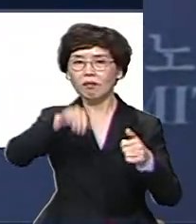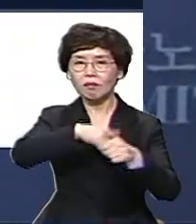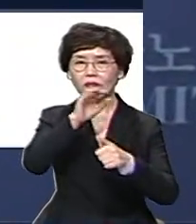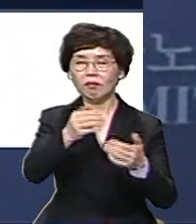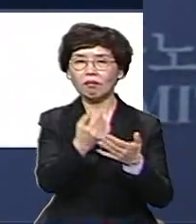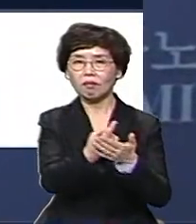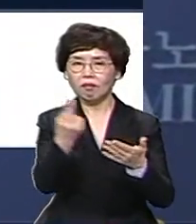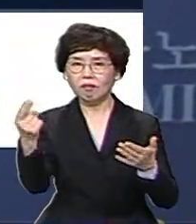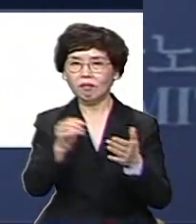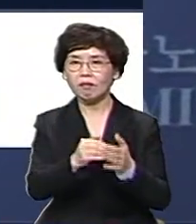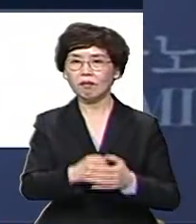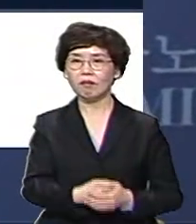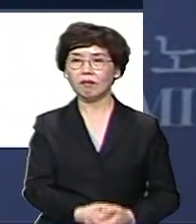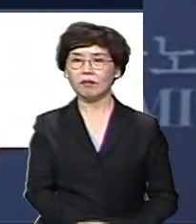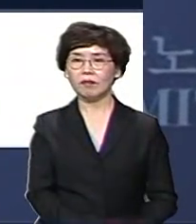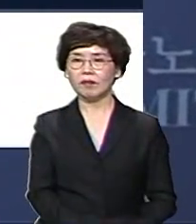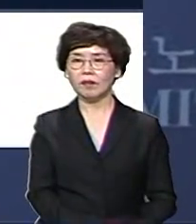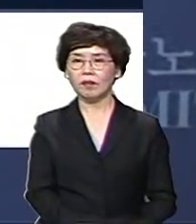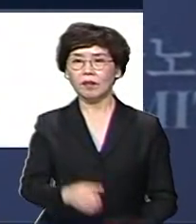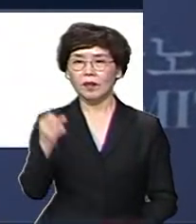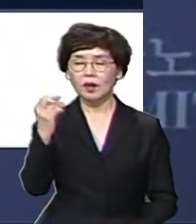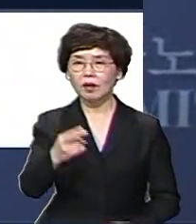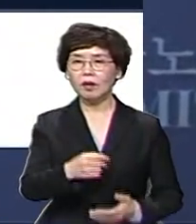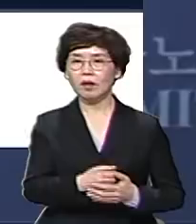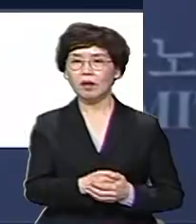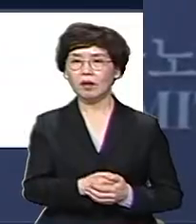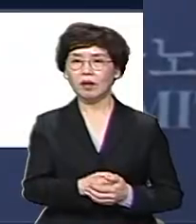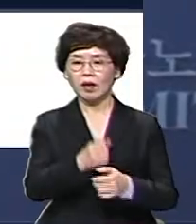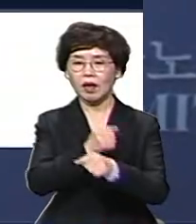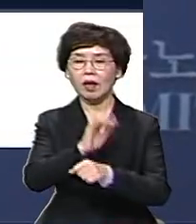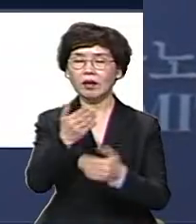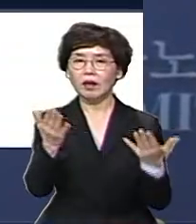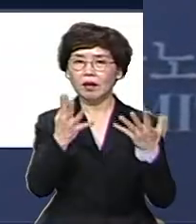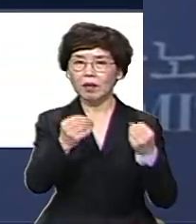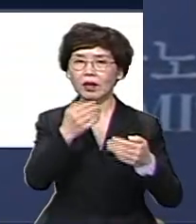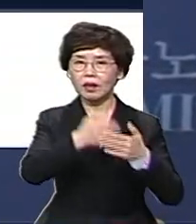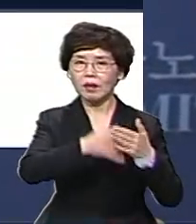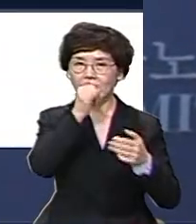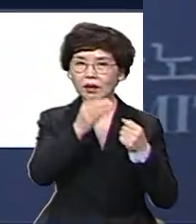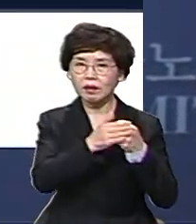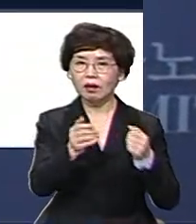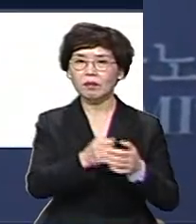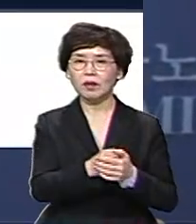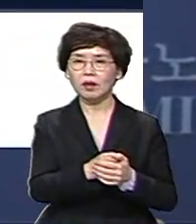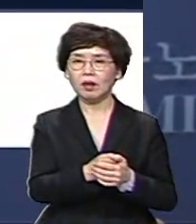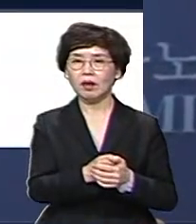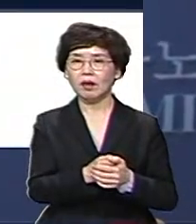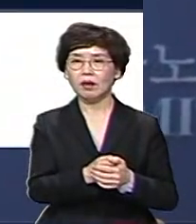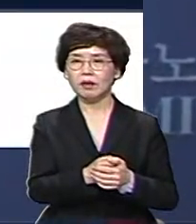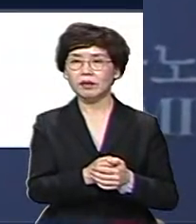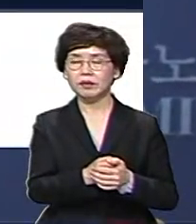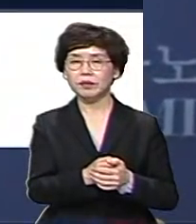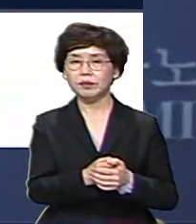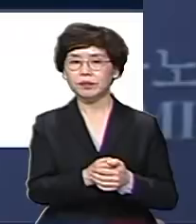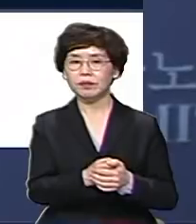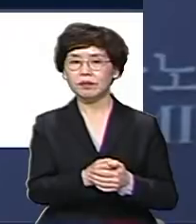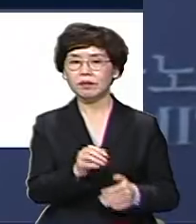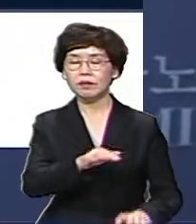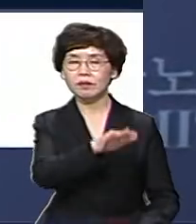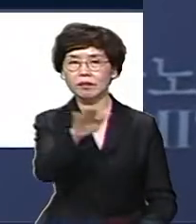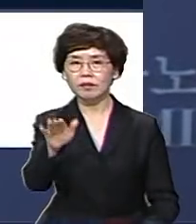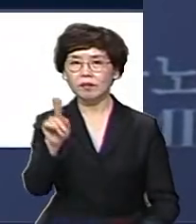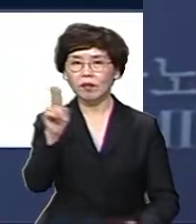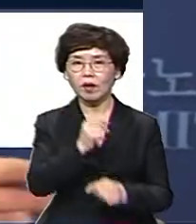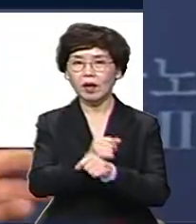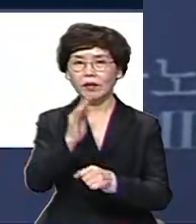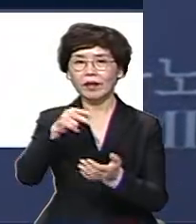회담을 파기하기 위해서 일부러 박차고 나온 것이 아닙니다. 좋은 분위기로 나왔습니다. 단순히 취소를 한 것뿐이고요. 그리고 또 어떤 해야